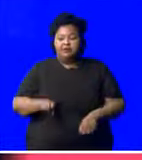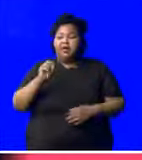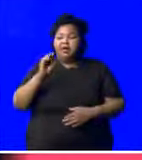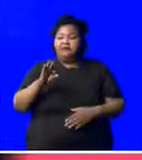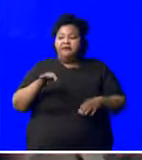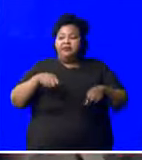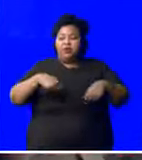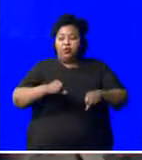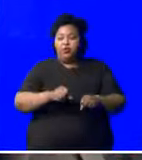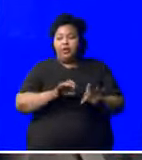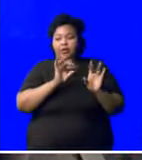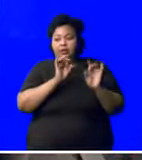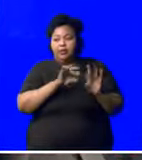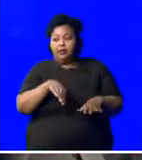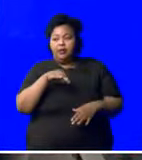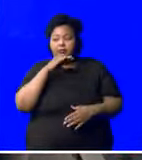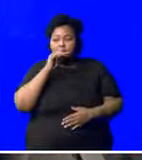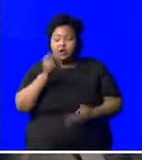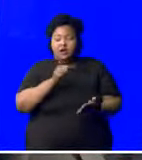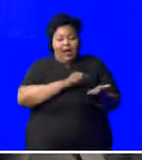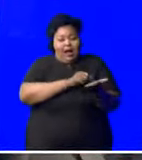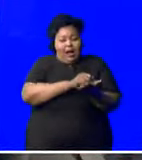kakhulu shemene